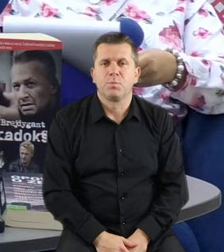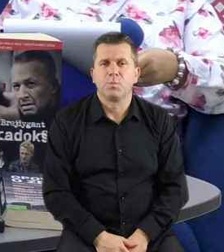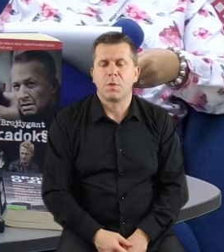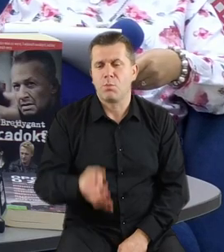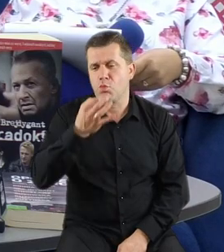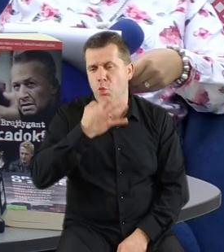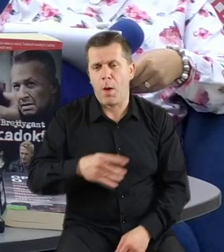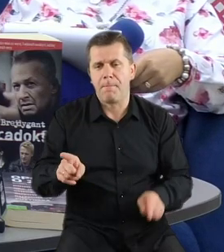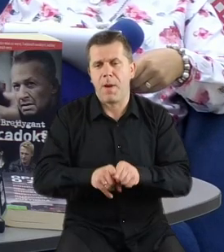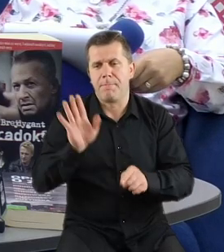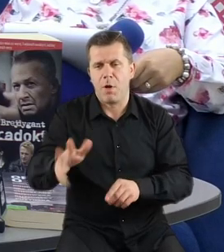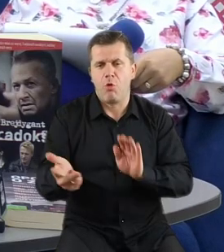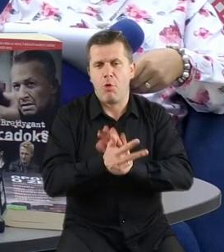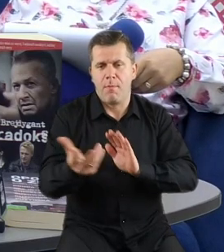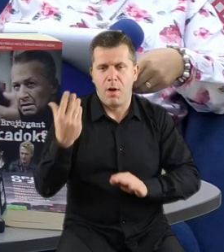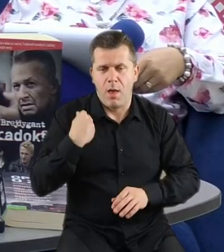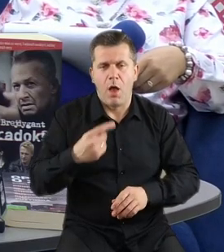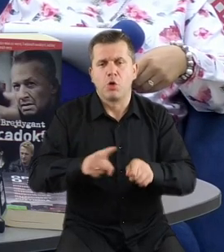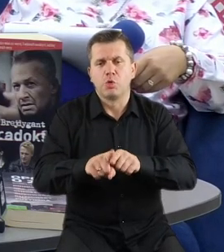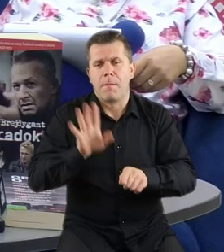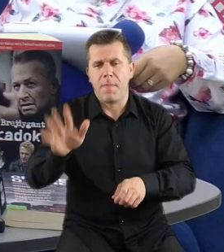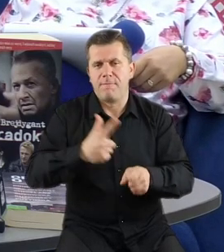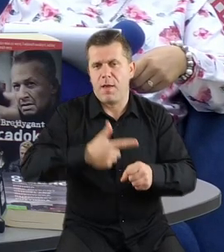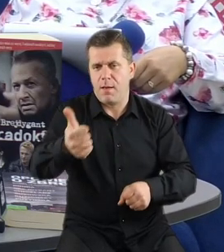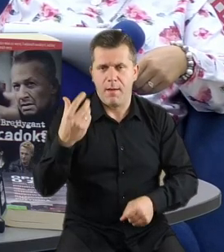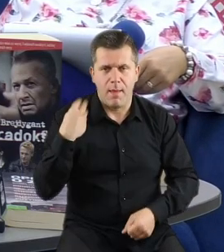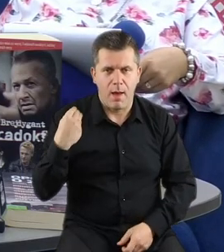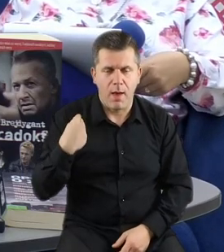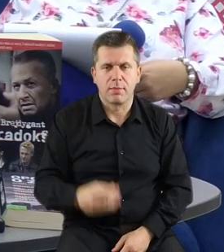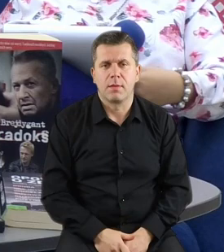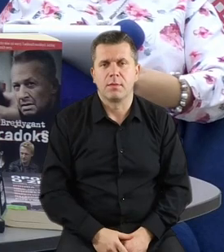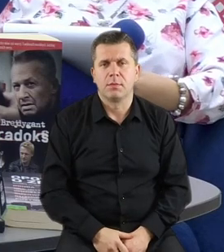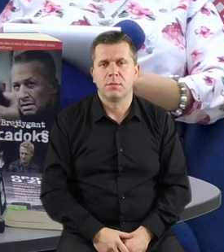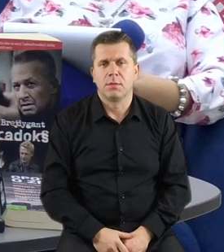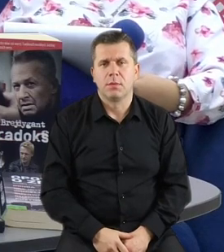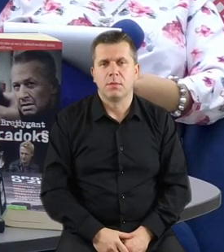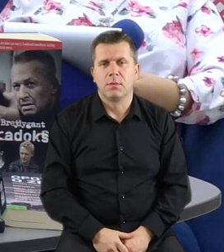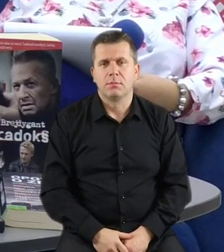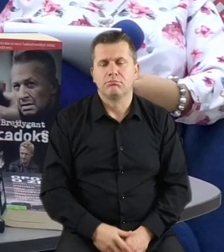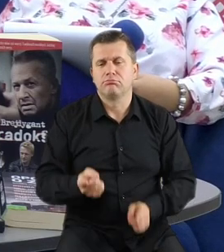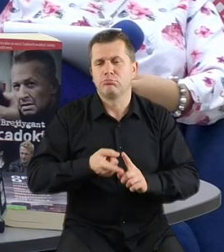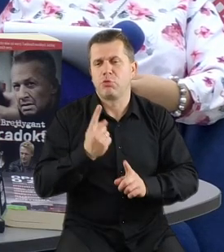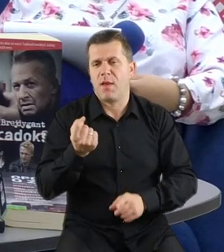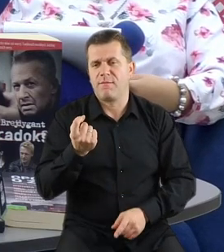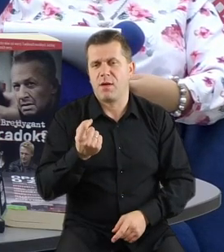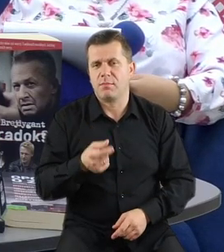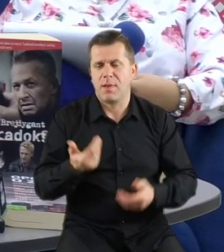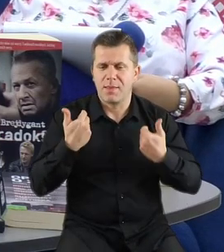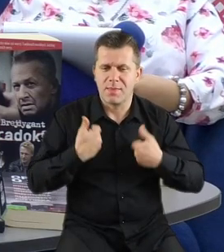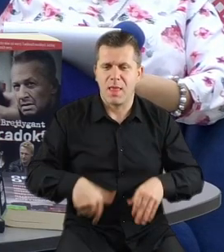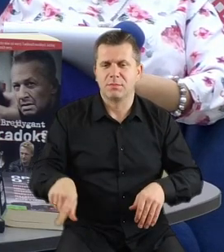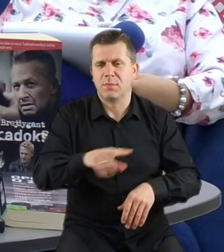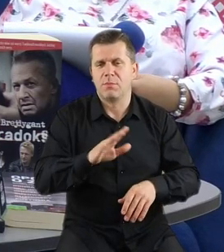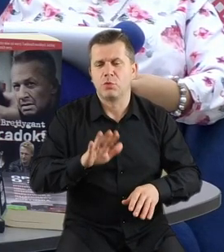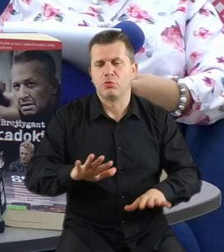Młodszy brat ma tam 18 lat, siostra ma 21, więc no tacy co przed chwilą, nie chciałem, żeby to